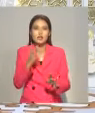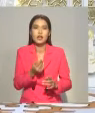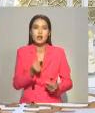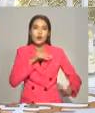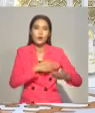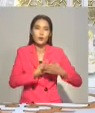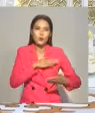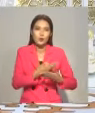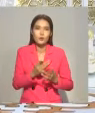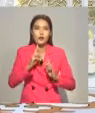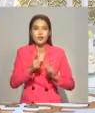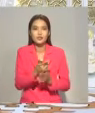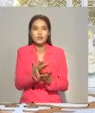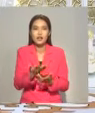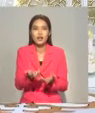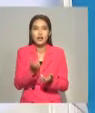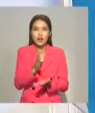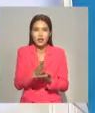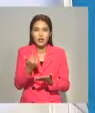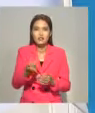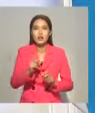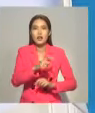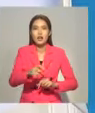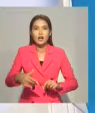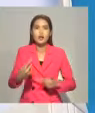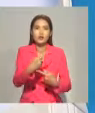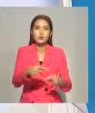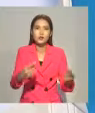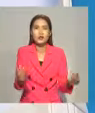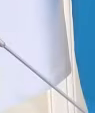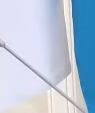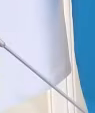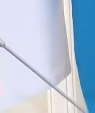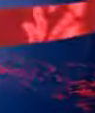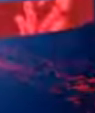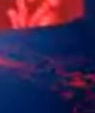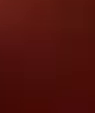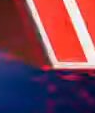қарым-қатынастың ахуалы мен перспективаларын, сондай-ақ халықаралық және аймақтық мәселелерді талқылағым келеді.